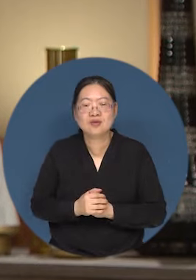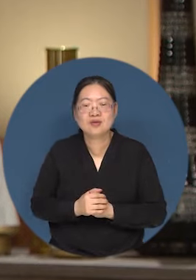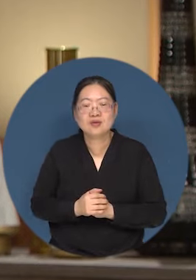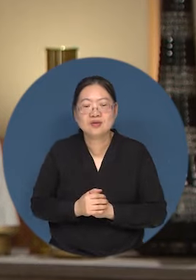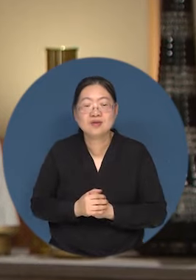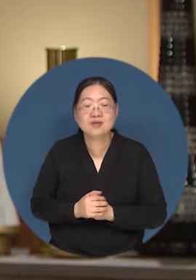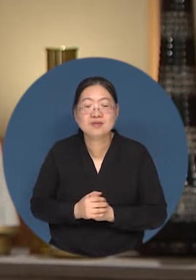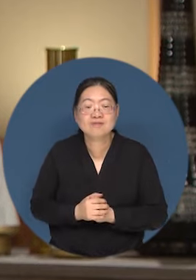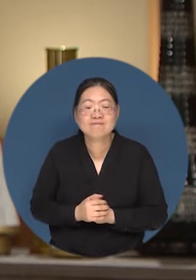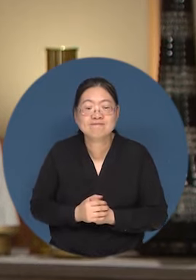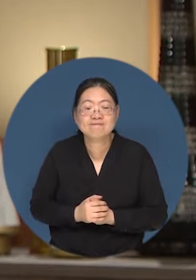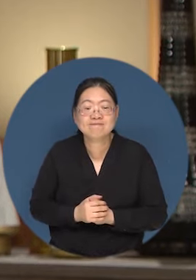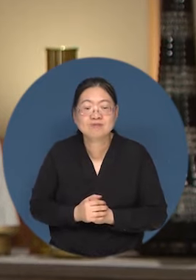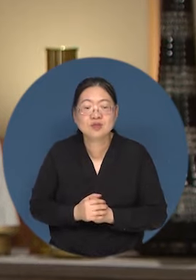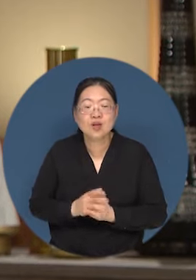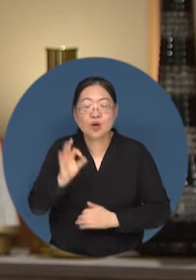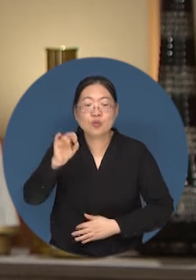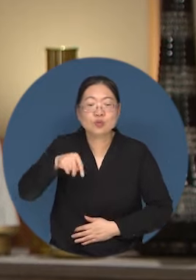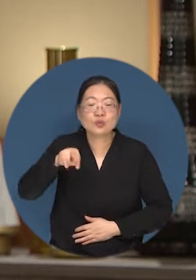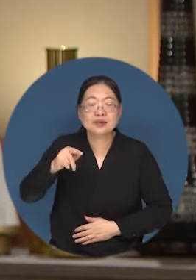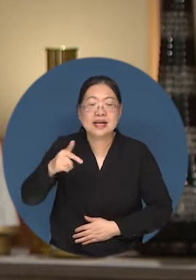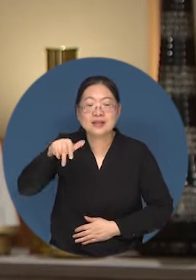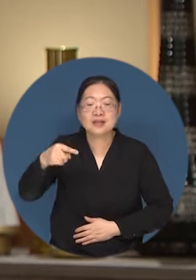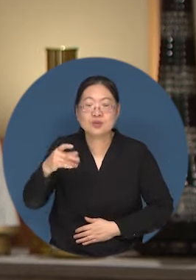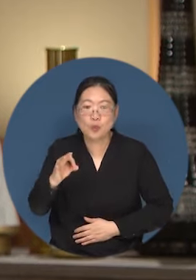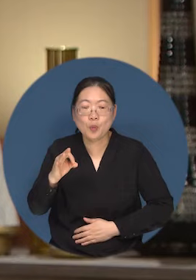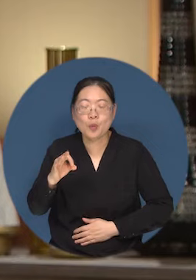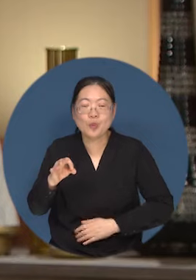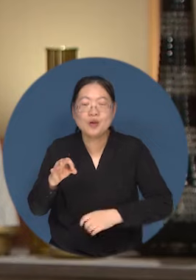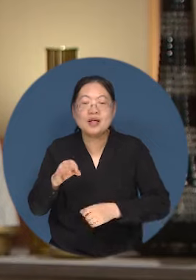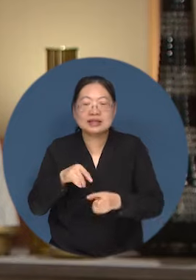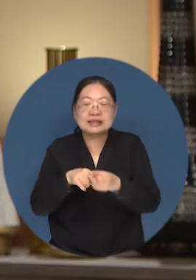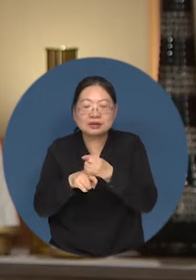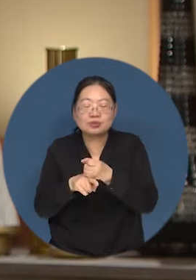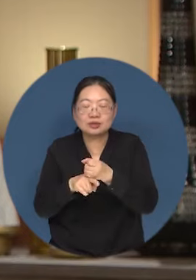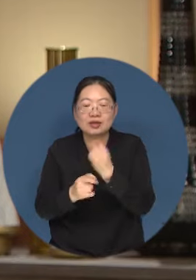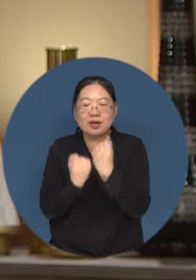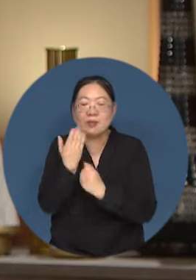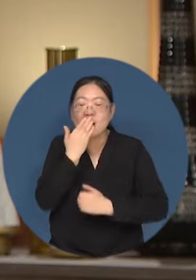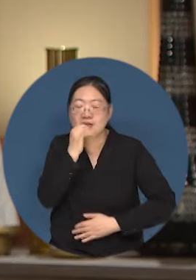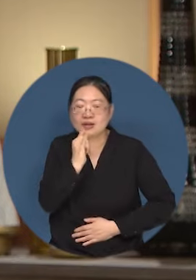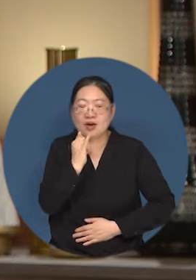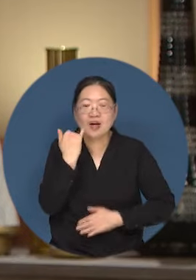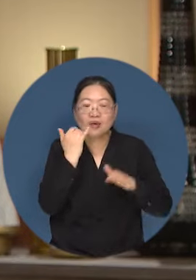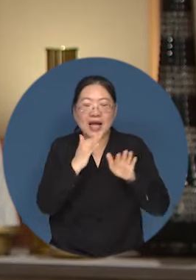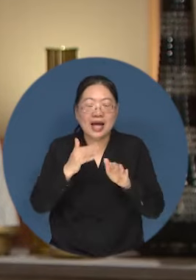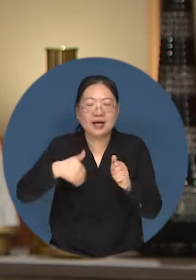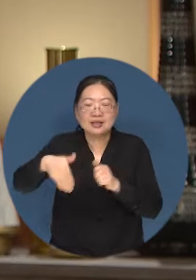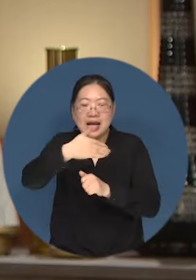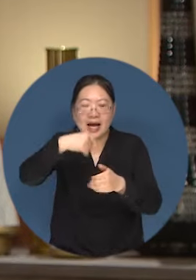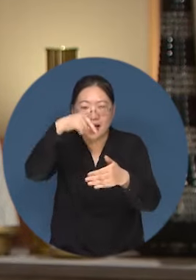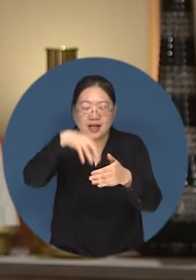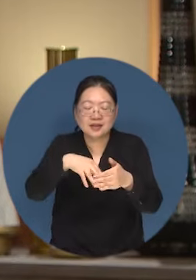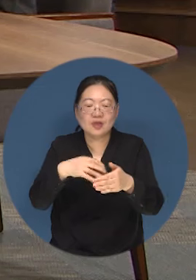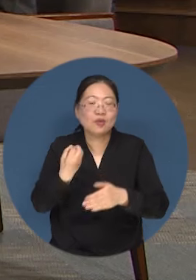개념으로 설명할 수가 있거든요. 해양 생태계 내에서 고래가 차지하는 역할이 아주 중요하다는